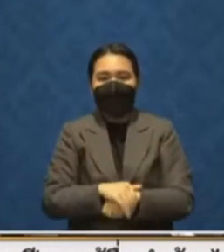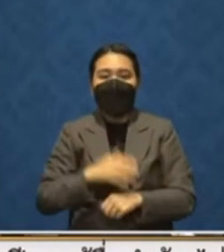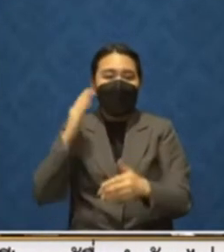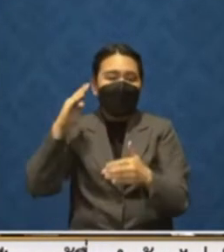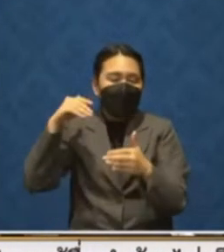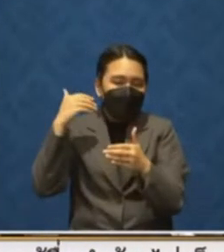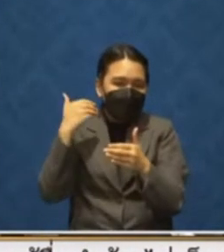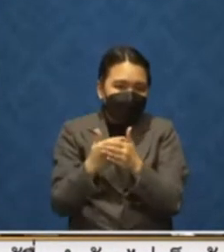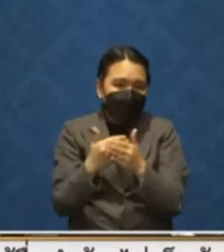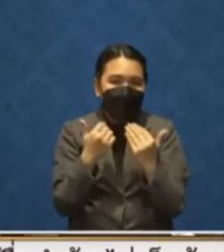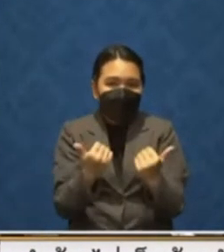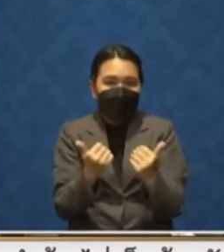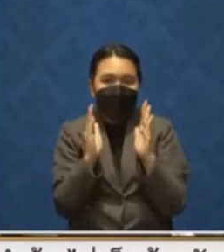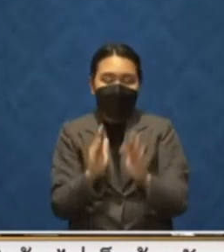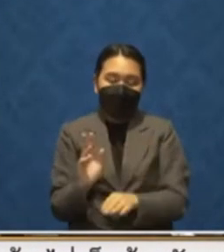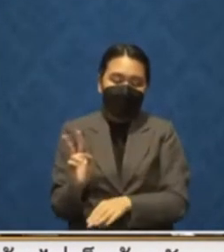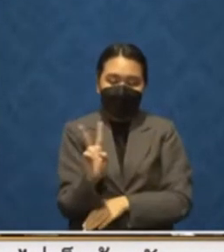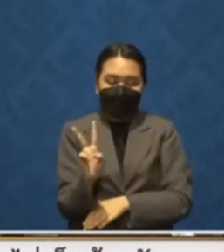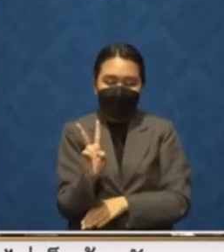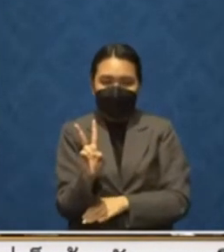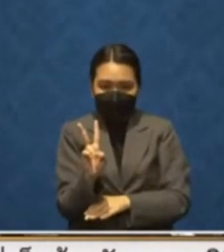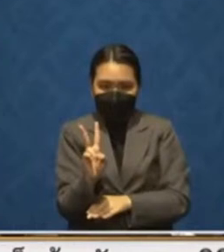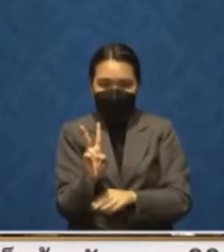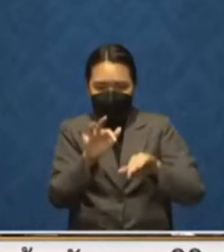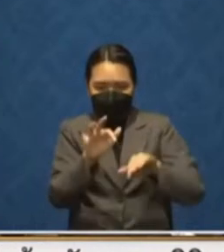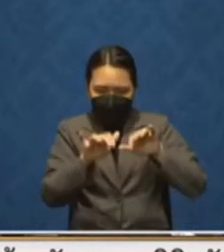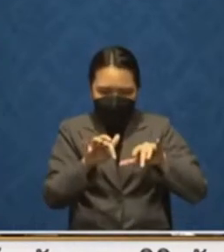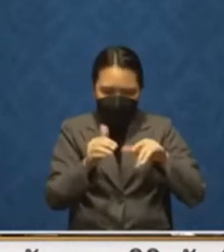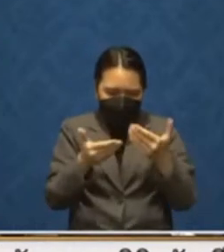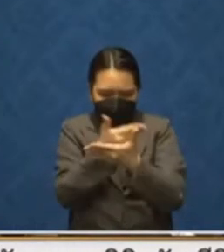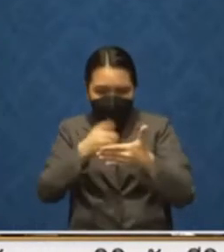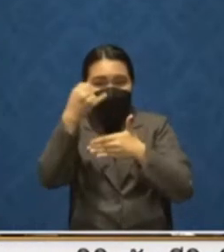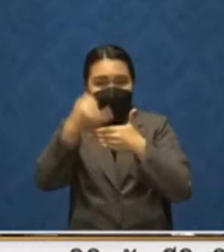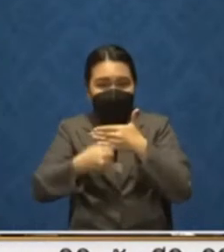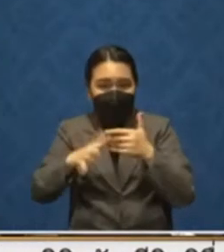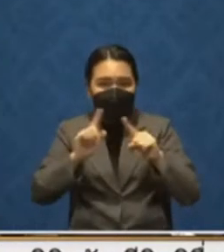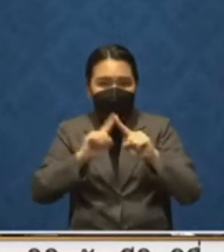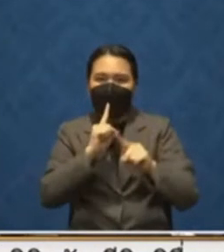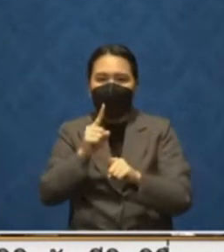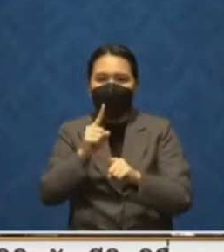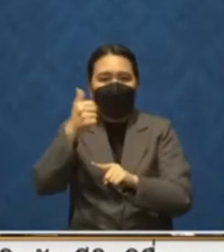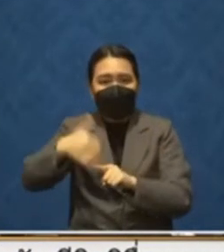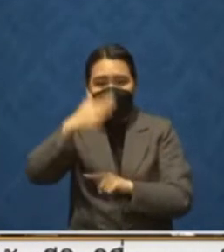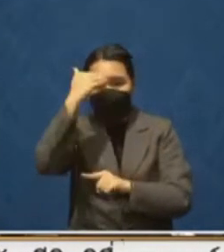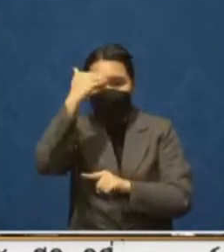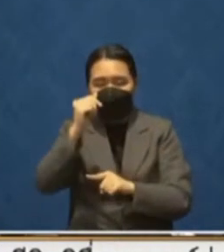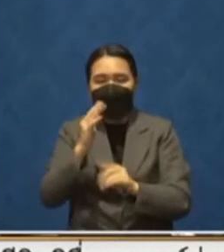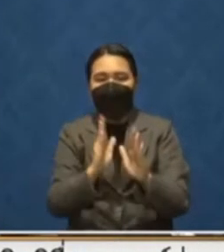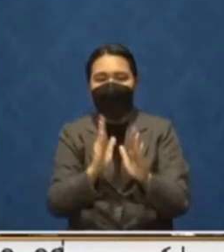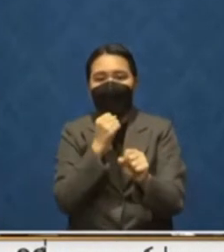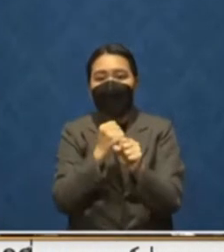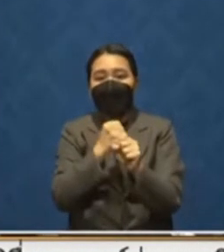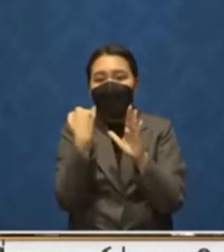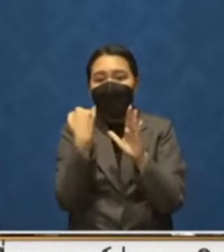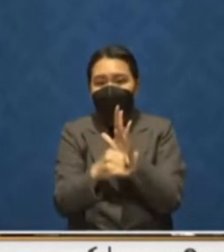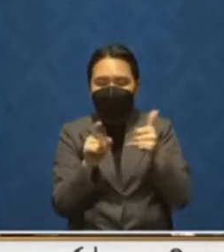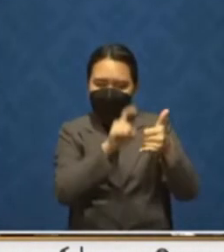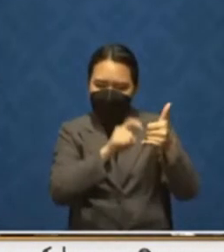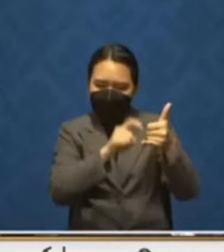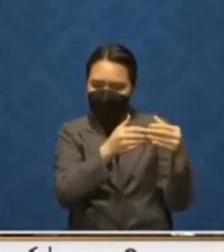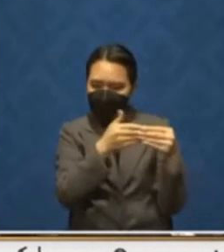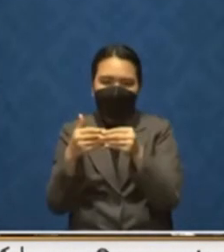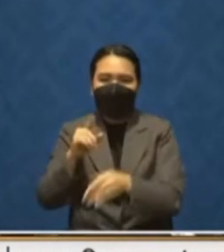กระทั่งทั้งสองท่านเนี่ยทำคดีเสร็จแล้วฟ้องไม่ได้เพราะเอาตัวผู้ต้องหาไปดำเนินคดีก็ได้